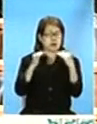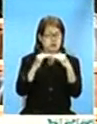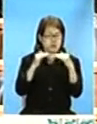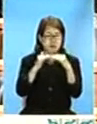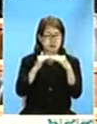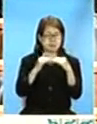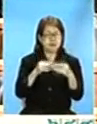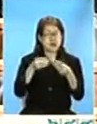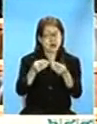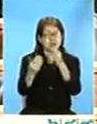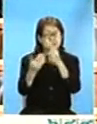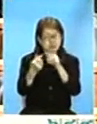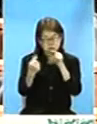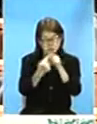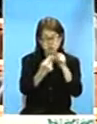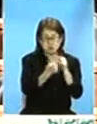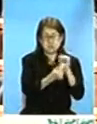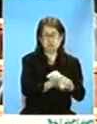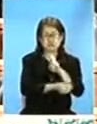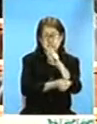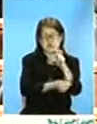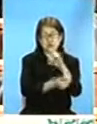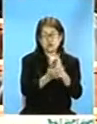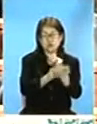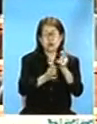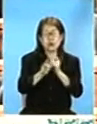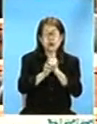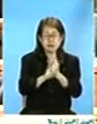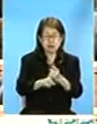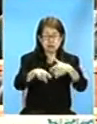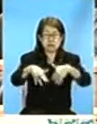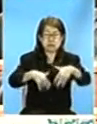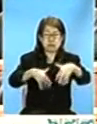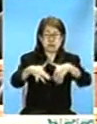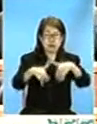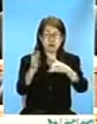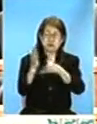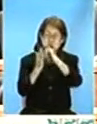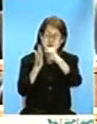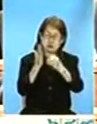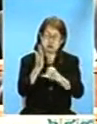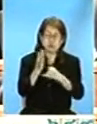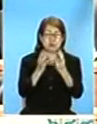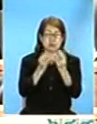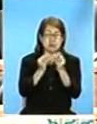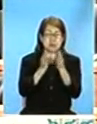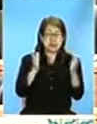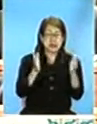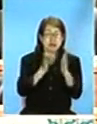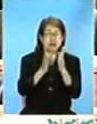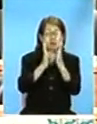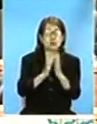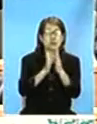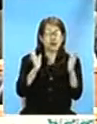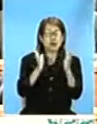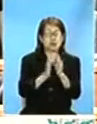เป็นธรรมและความเหมาะสมตามสัดส่วนของประชากรของแต่ละจังหวัดน้อยใหญ่นะครับ